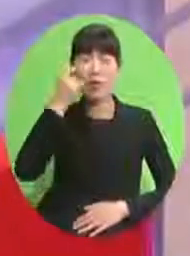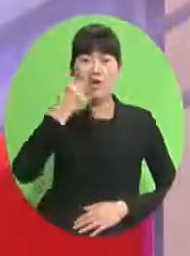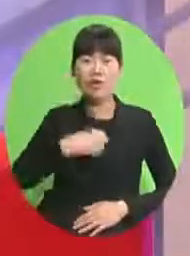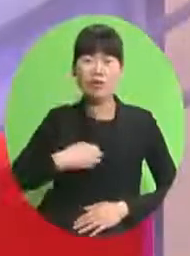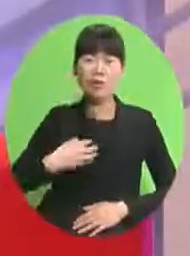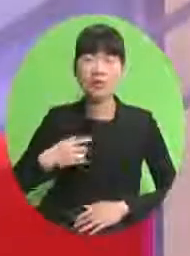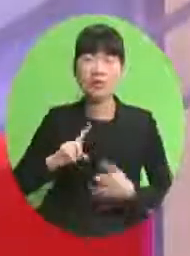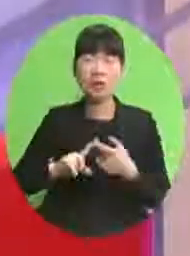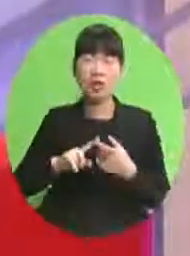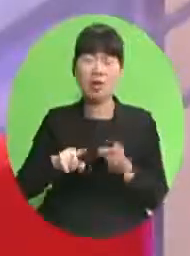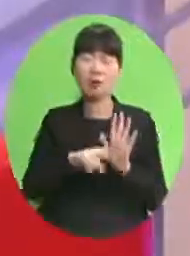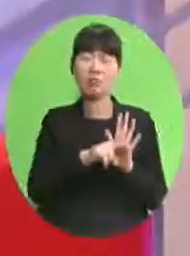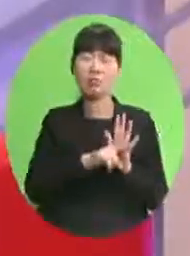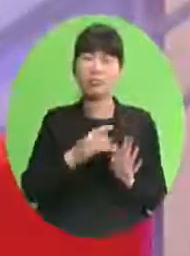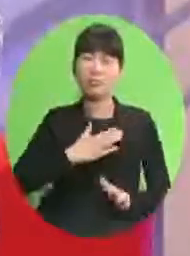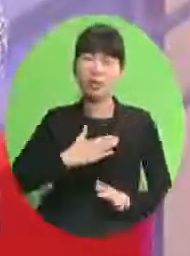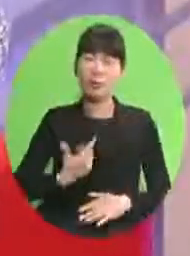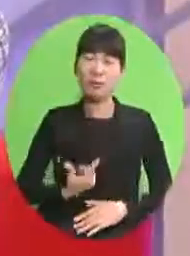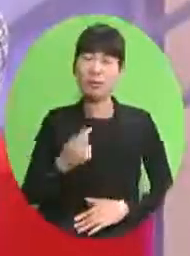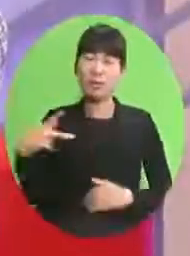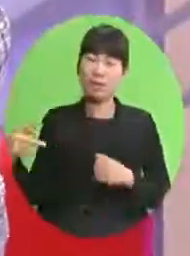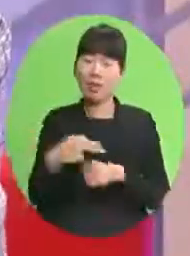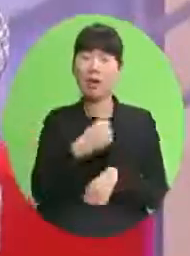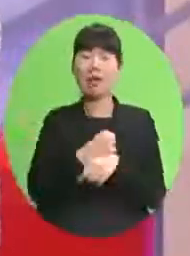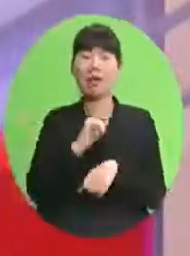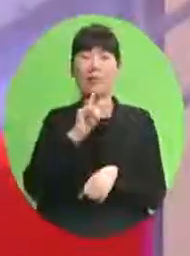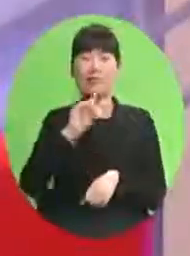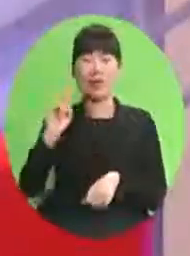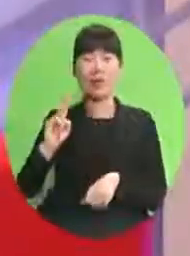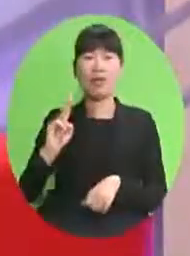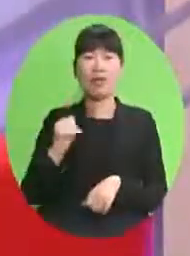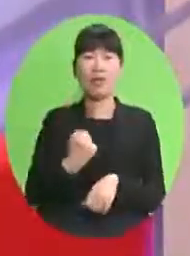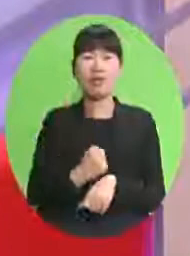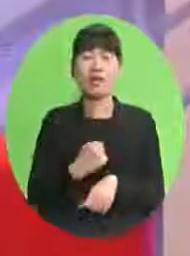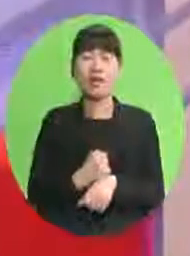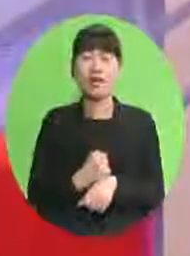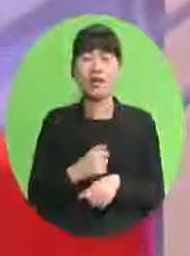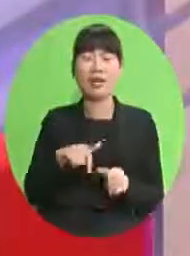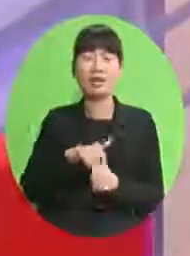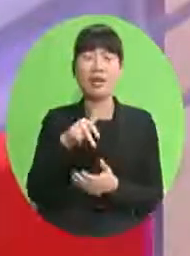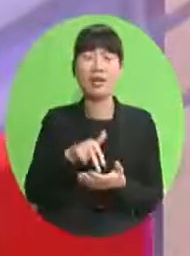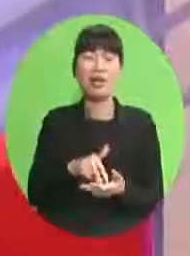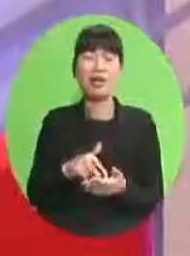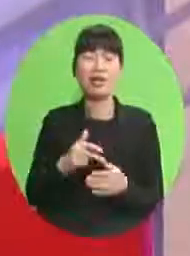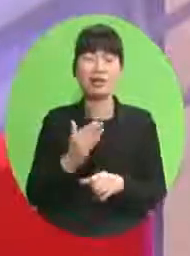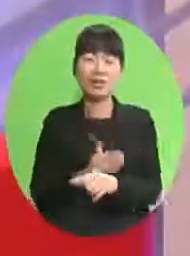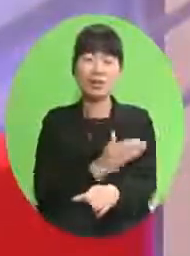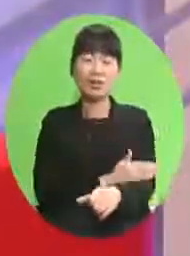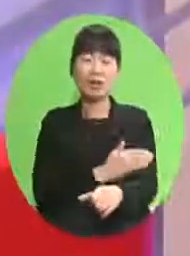슬픔이나 괴로움 같은 부정적인 감정을 빨리 벗어나게 해줘야만 해. 라는 것들이 상황을 약간 왜곡되게 볼 수도 있는 거죠. 네.